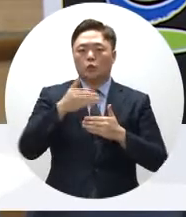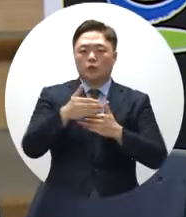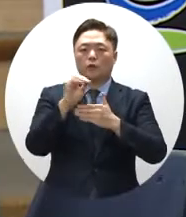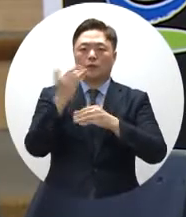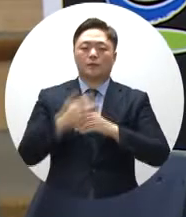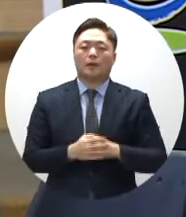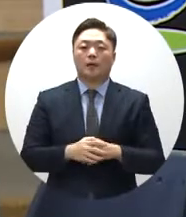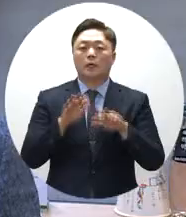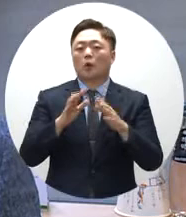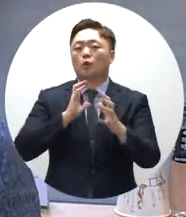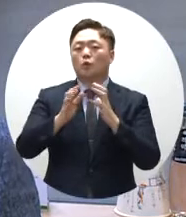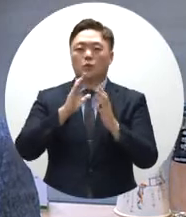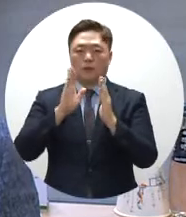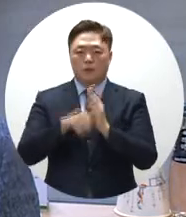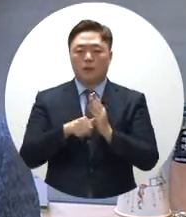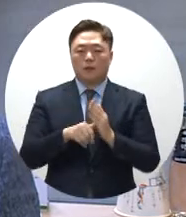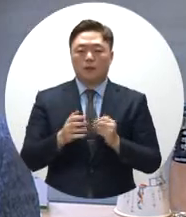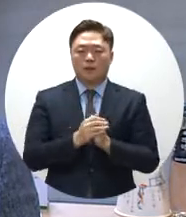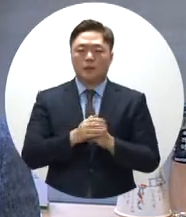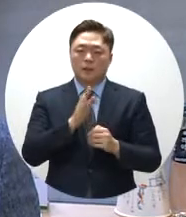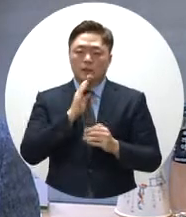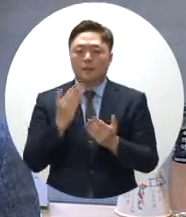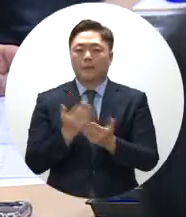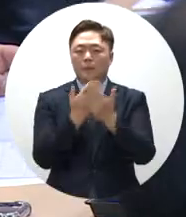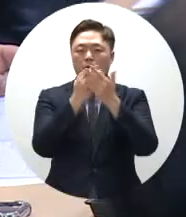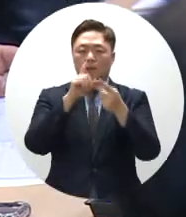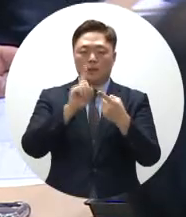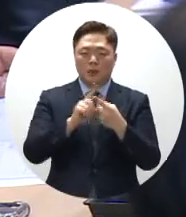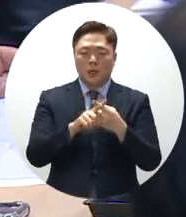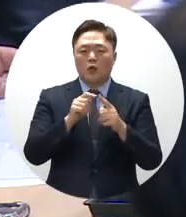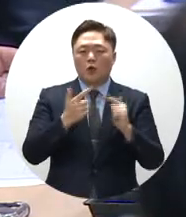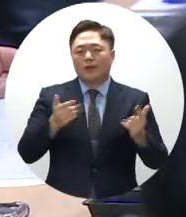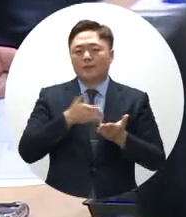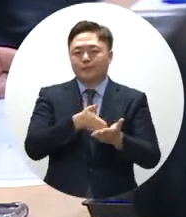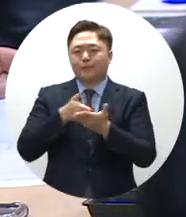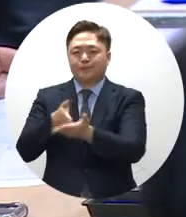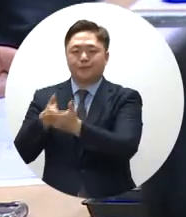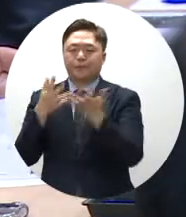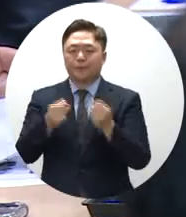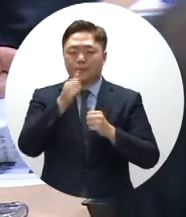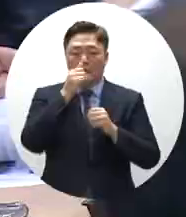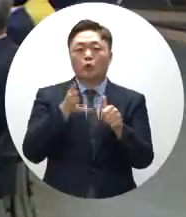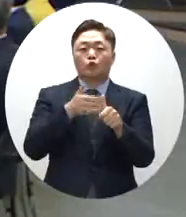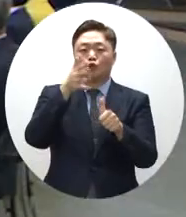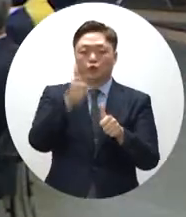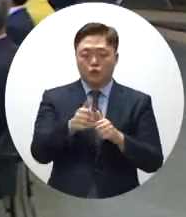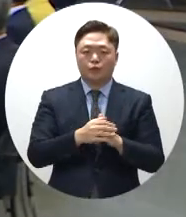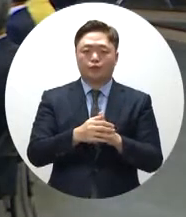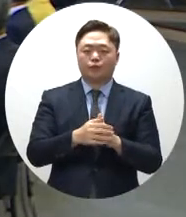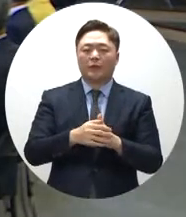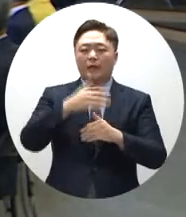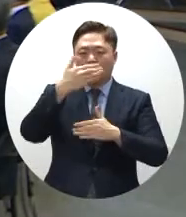실시됐습니다. 토론에서는 시책 개발에 도움이 되는 다양한 의견이 제시됐습니다. 문준희 군수는